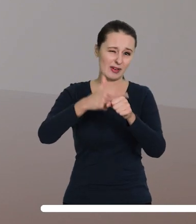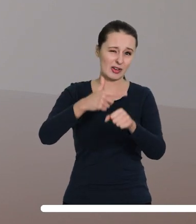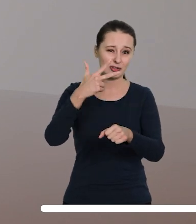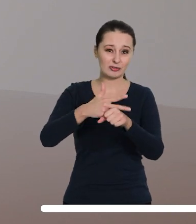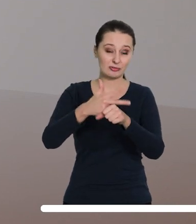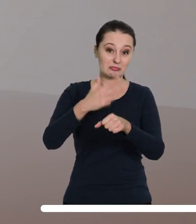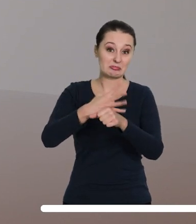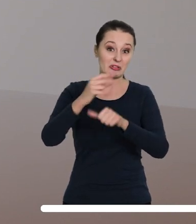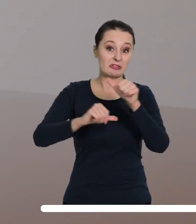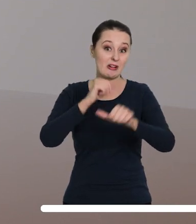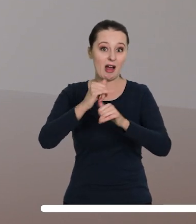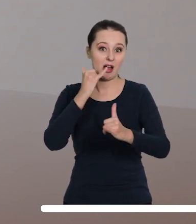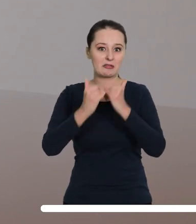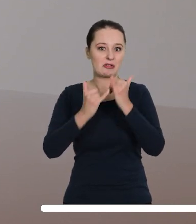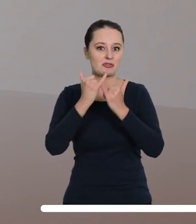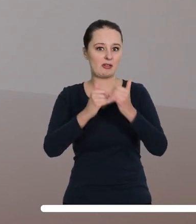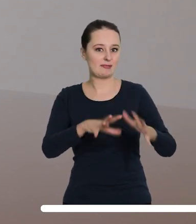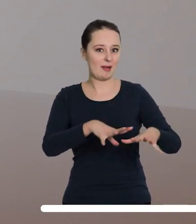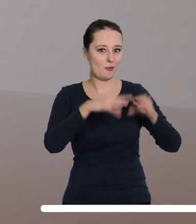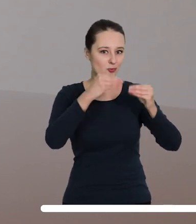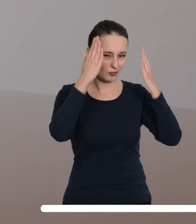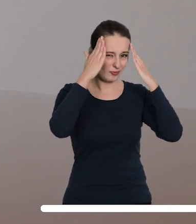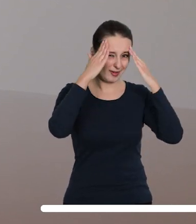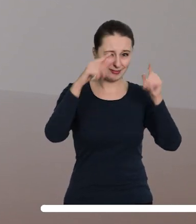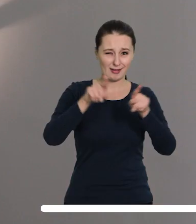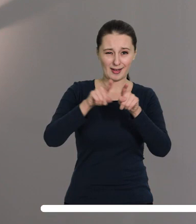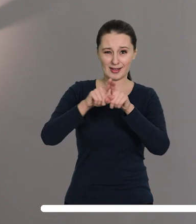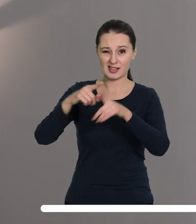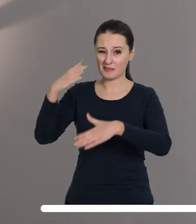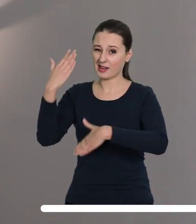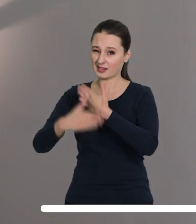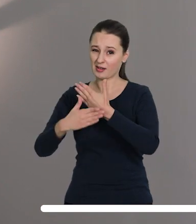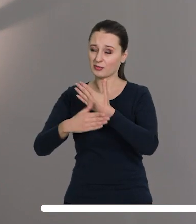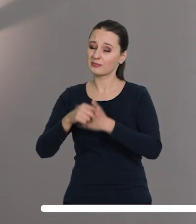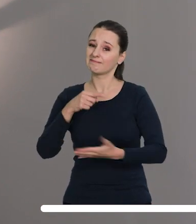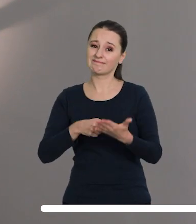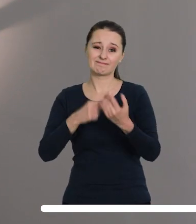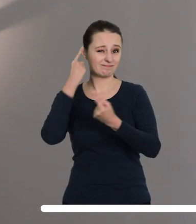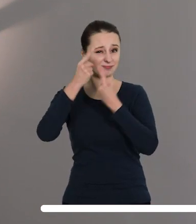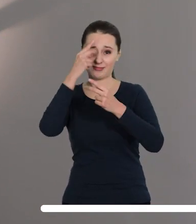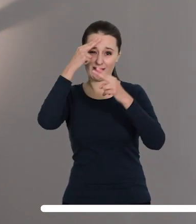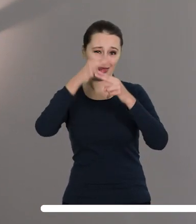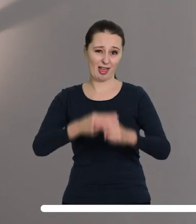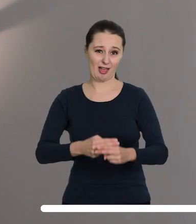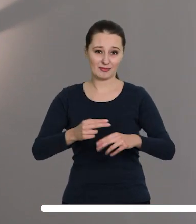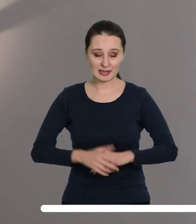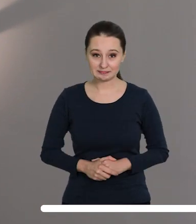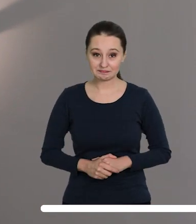dekad. Naiwnością byłoby przyjmowanie na jej początku, że w tym czasie nauka będzie stać w